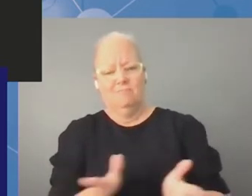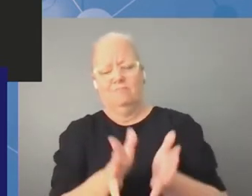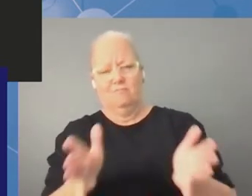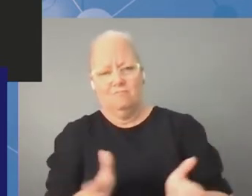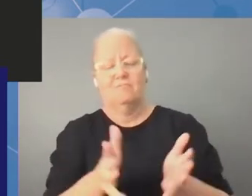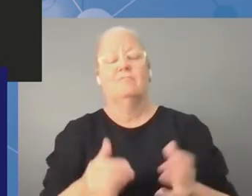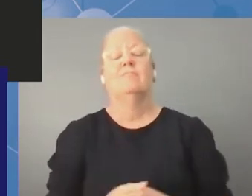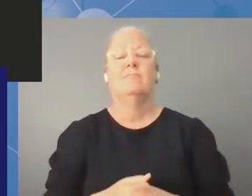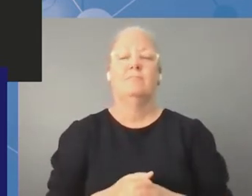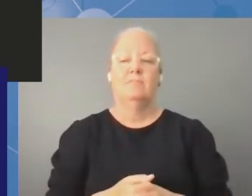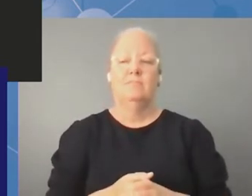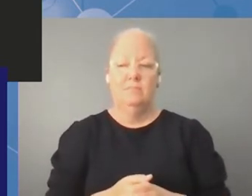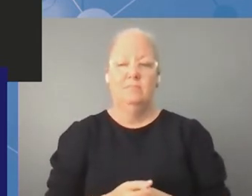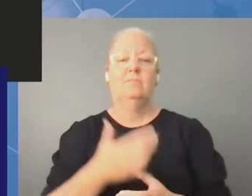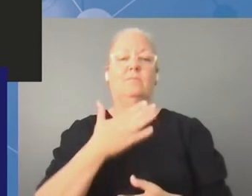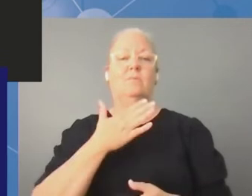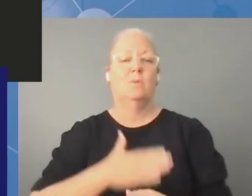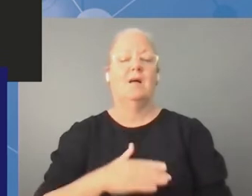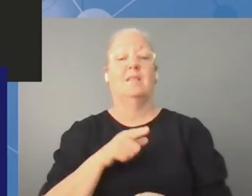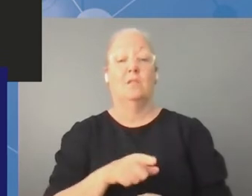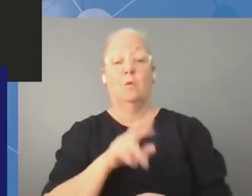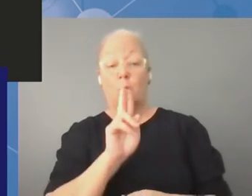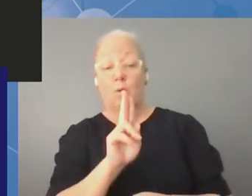للحديث الموسع حول